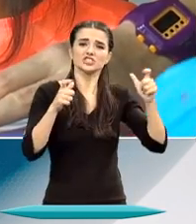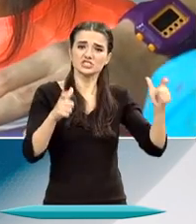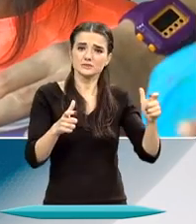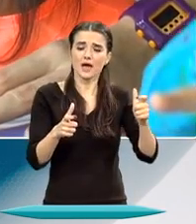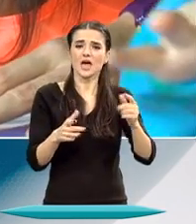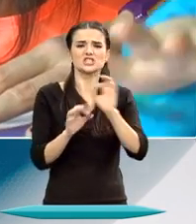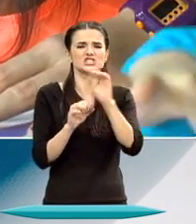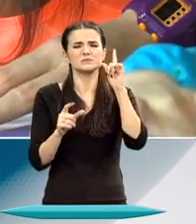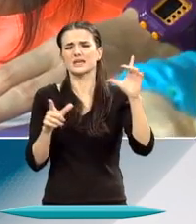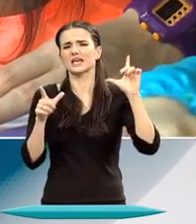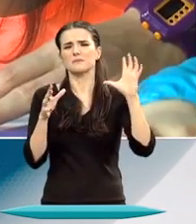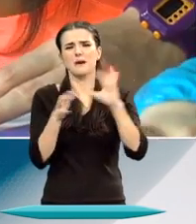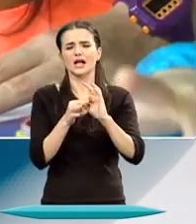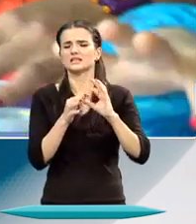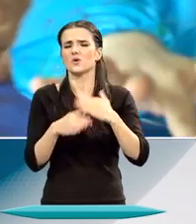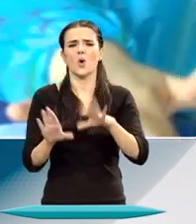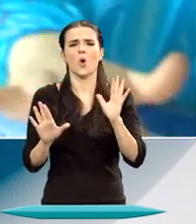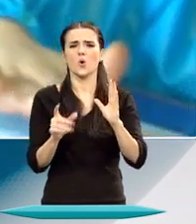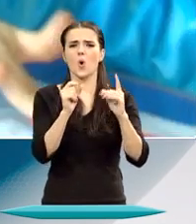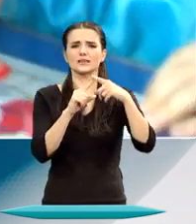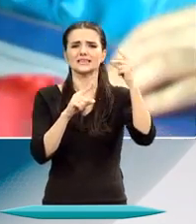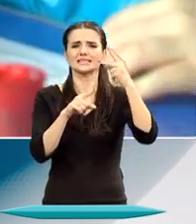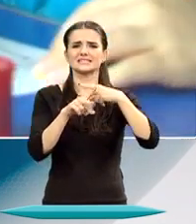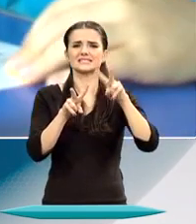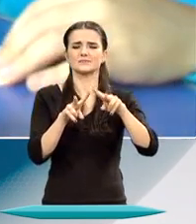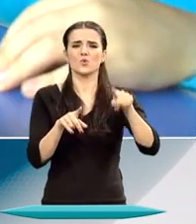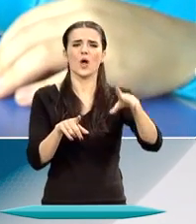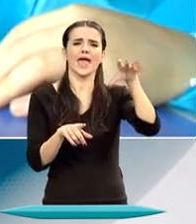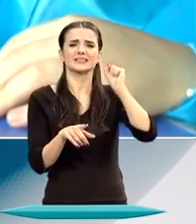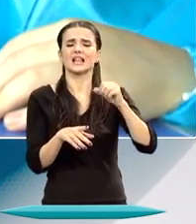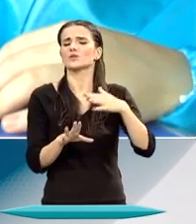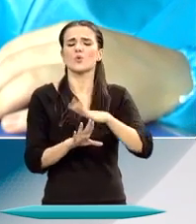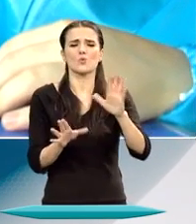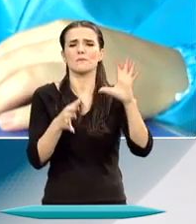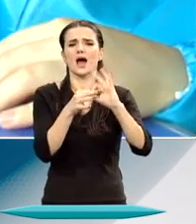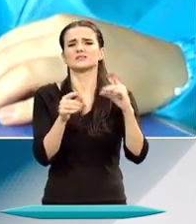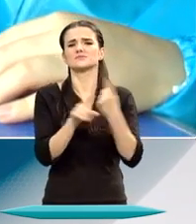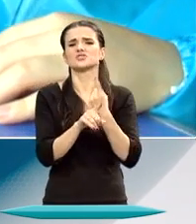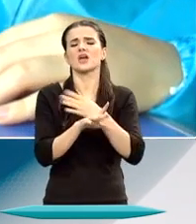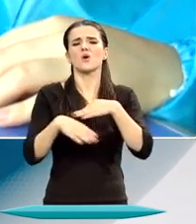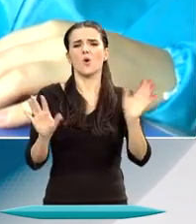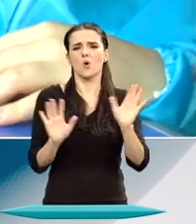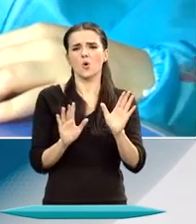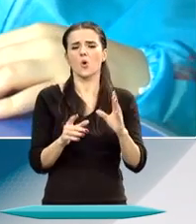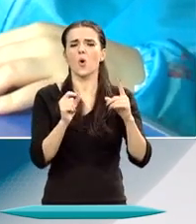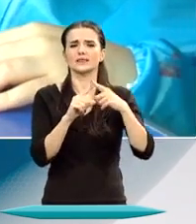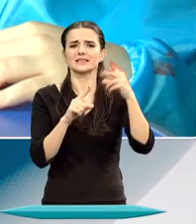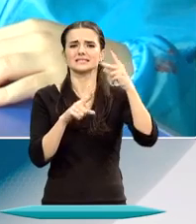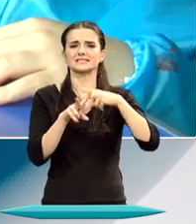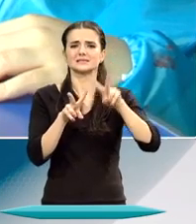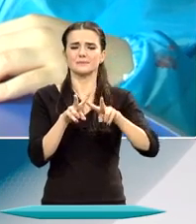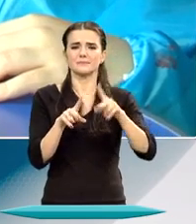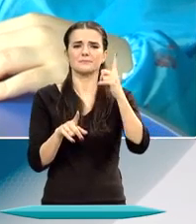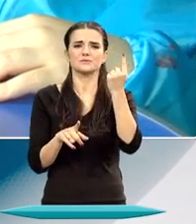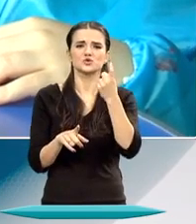hiçbir ilgisi yoktur. Bunların hani otizme yol açtığı bazı aileler tarafından söylenmektedir. Bunlarla herhangi bir ilgisi yoktur. Otizm 1,5-2 yaşından